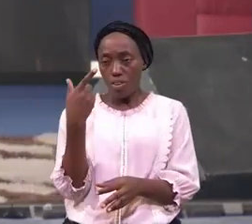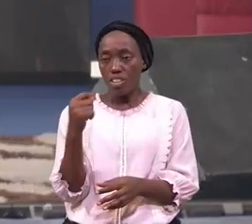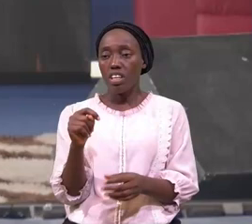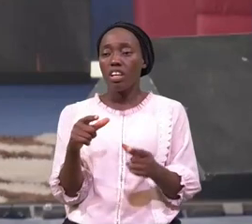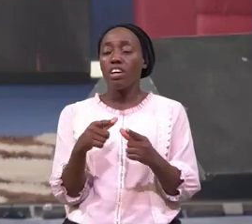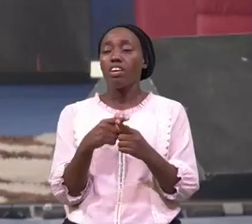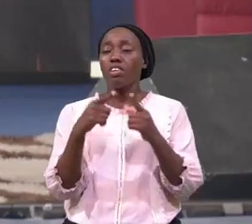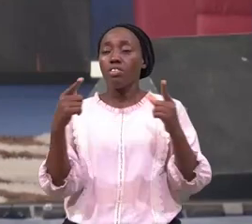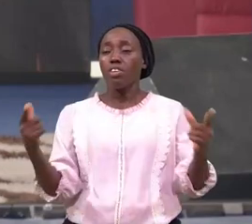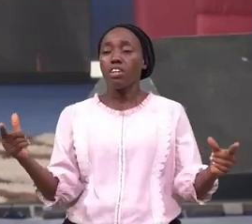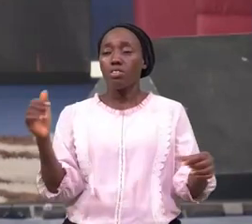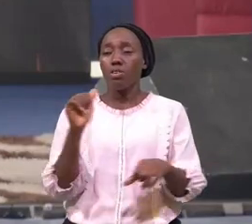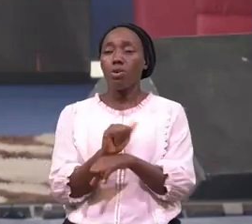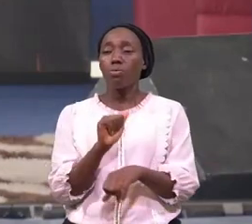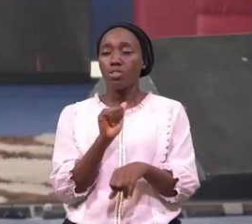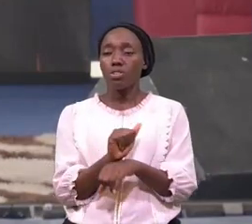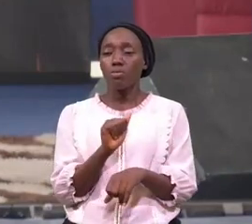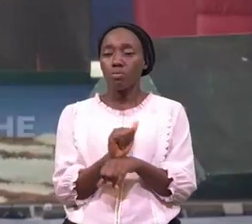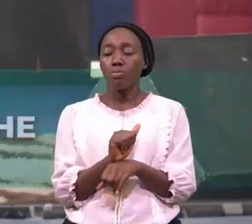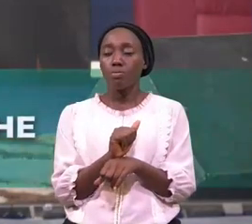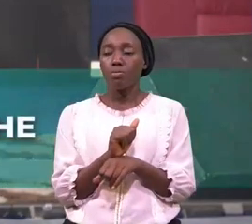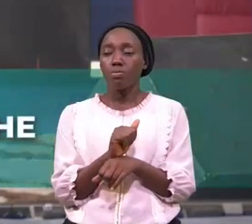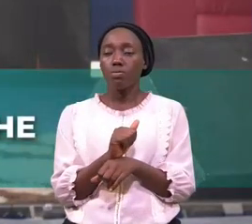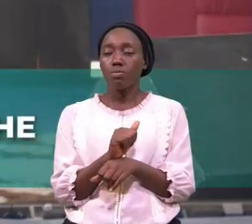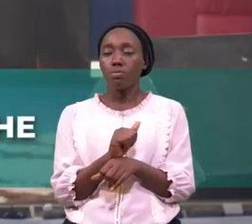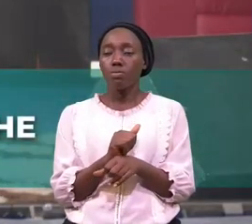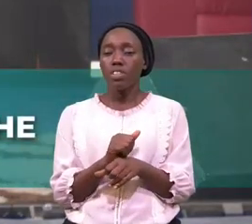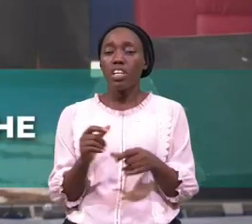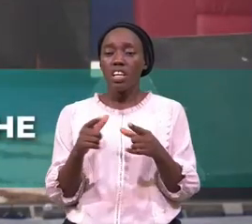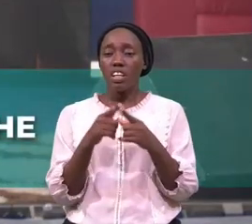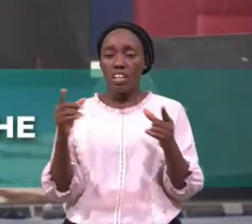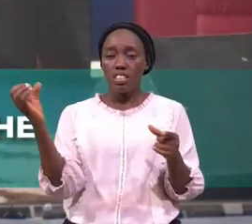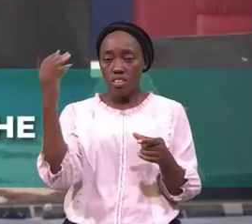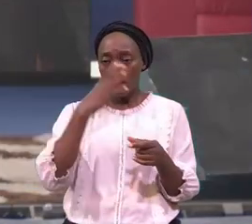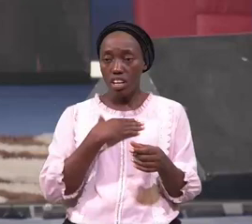Premier élément, une grande grâce et la fidélité pour la grande commission.